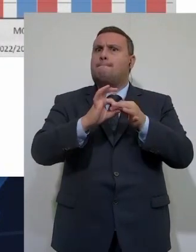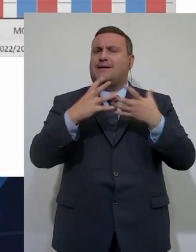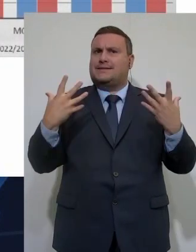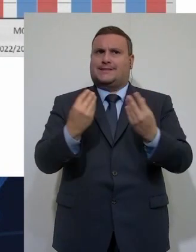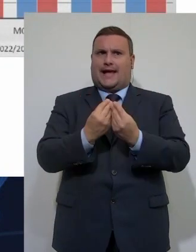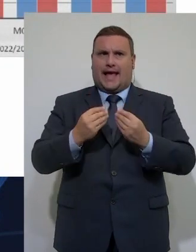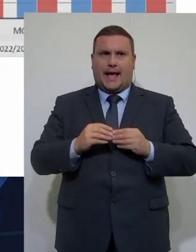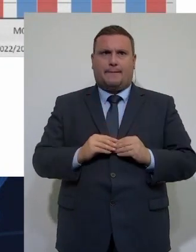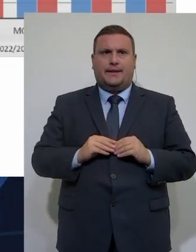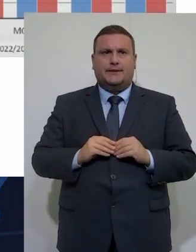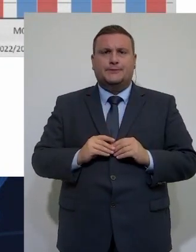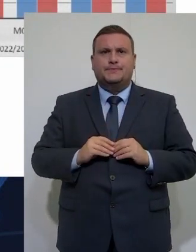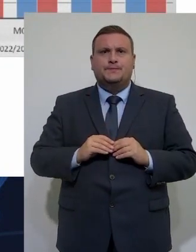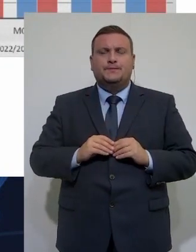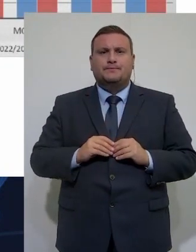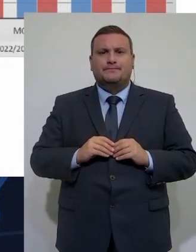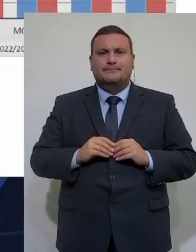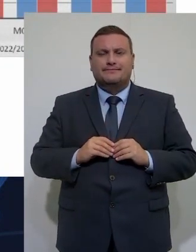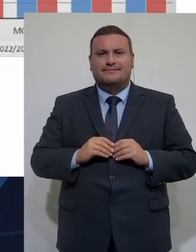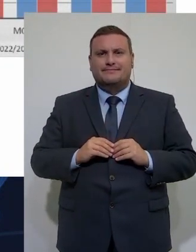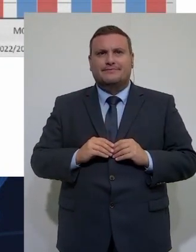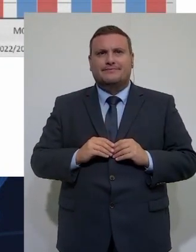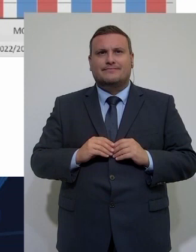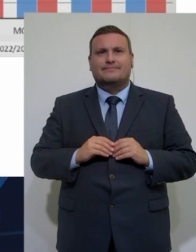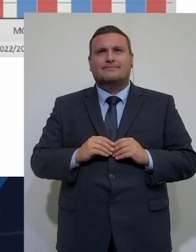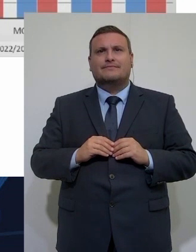Quest'anno è stato già anticipato,